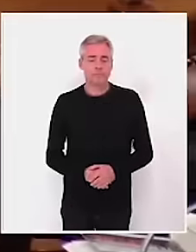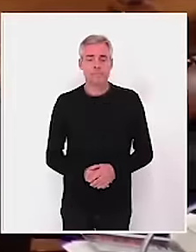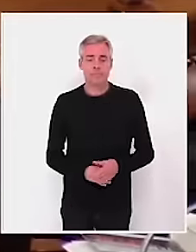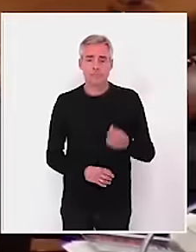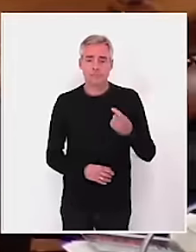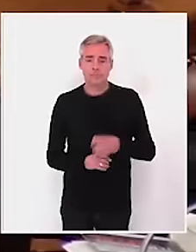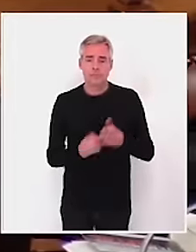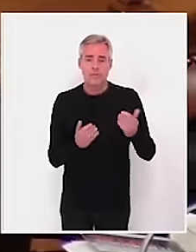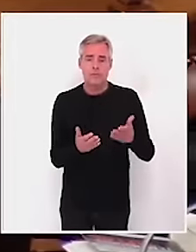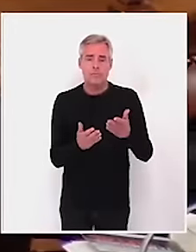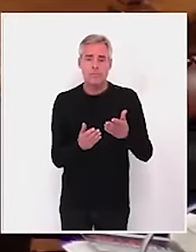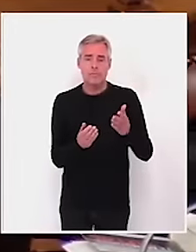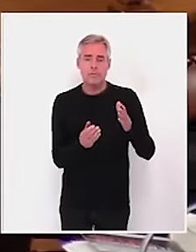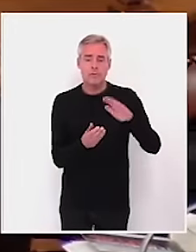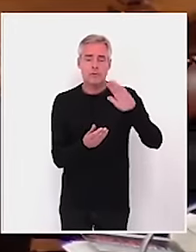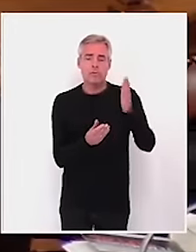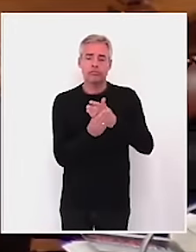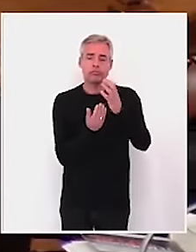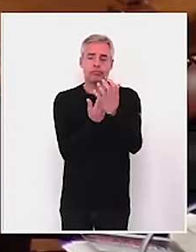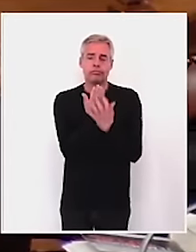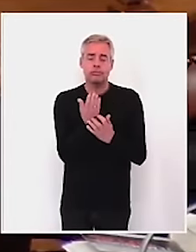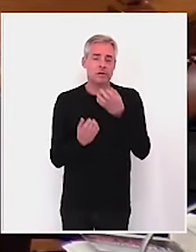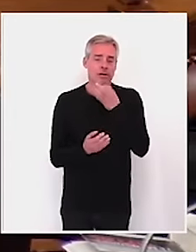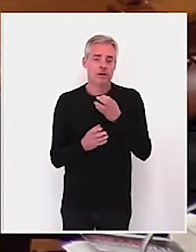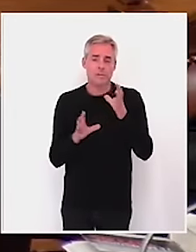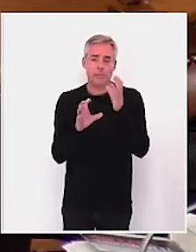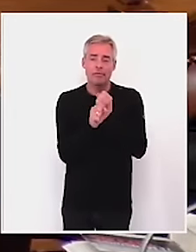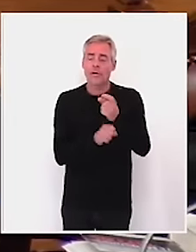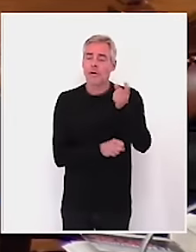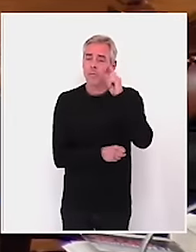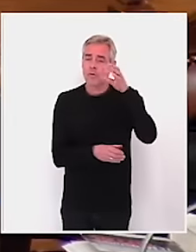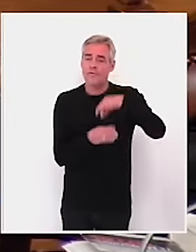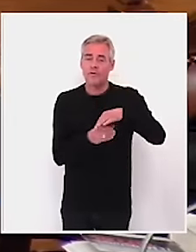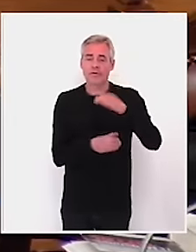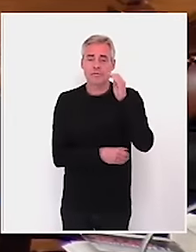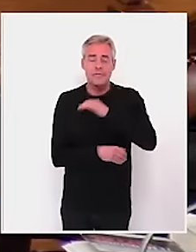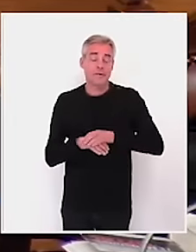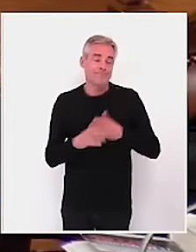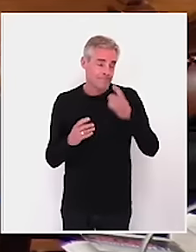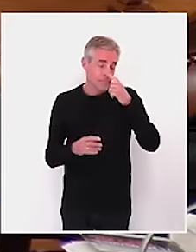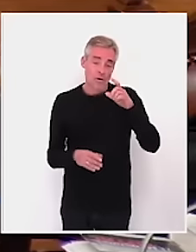Je vous propose que l'essentiel soit versé sur une note, là, juste pour dire deux mots, pour expliquer le vote vite fait.